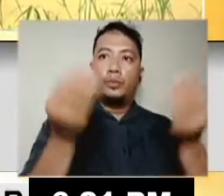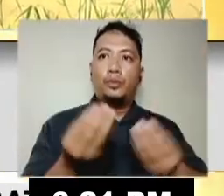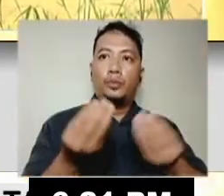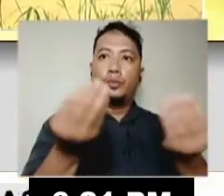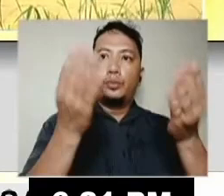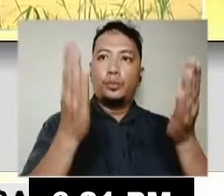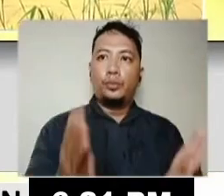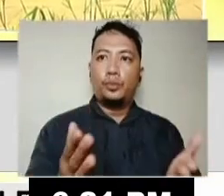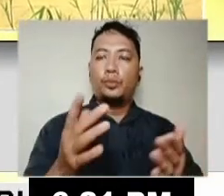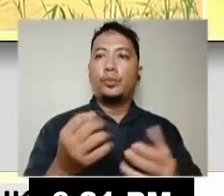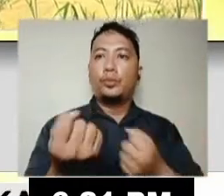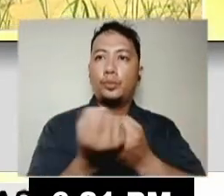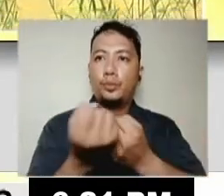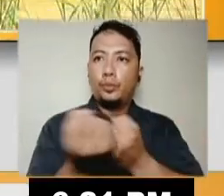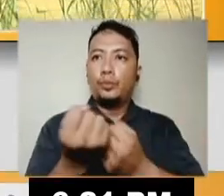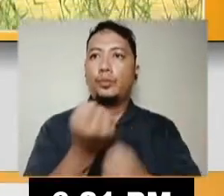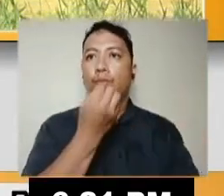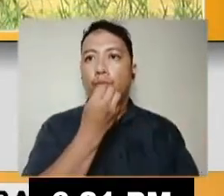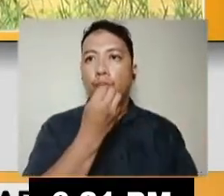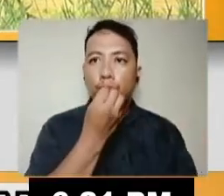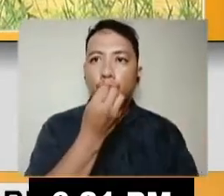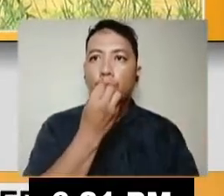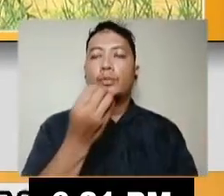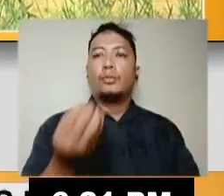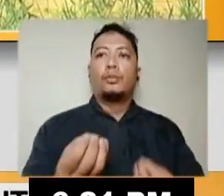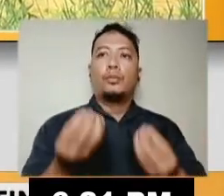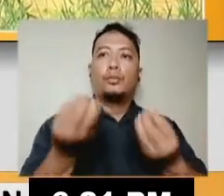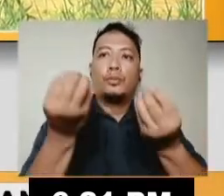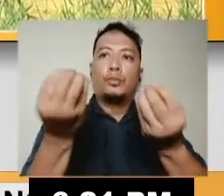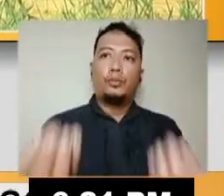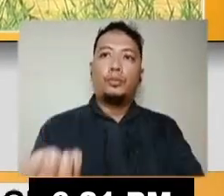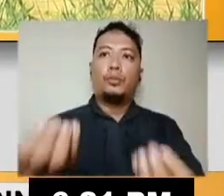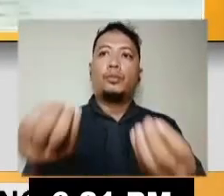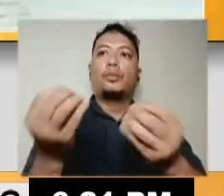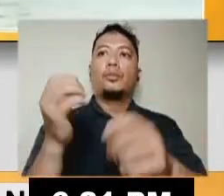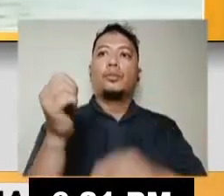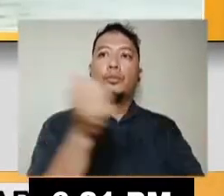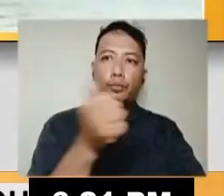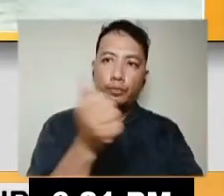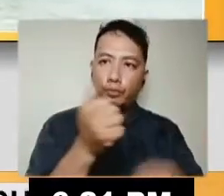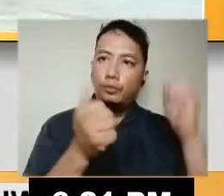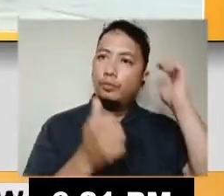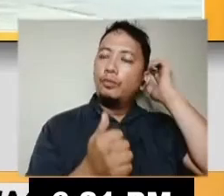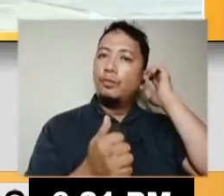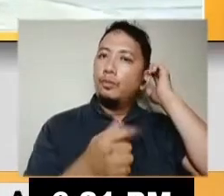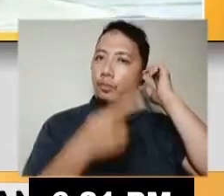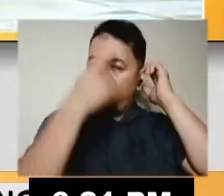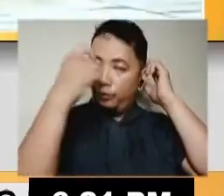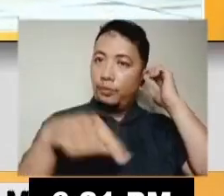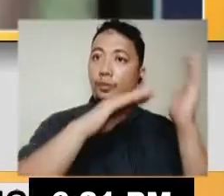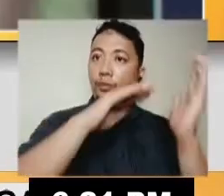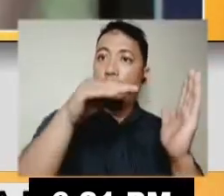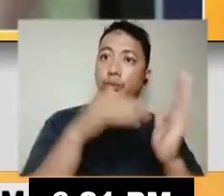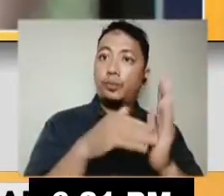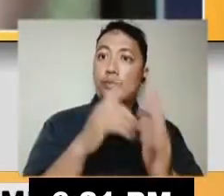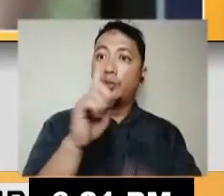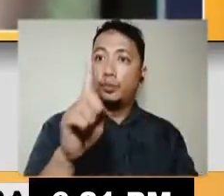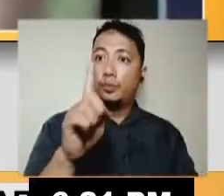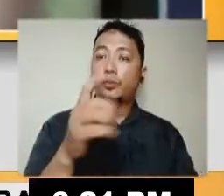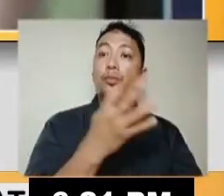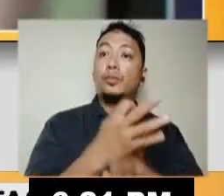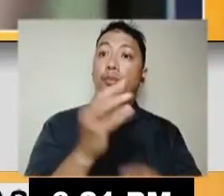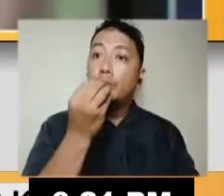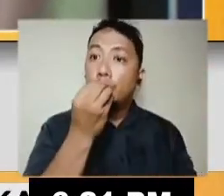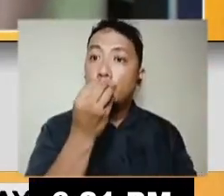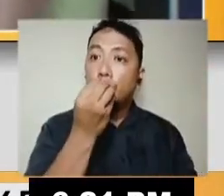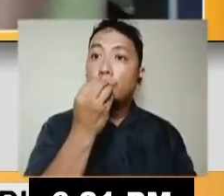pagkain, nagsusupply or nagbibigay ng transportasyon. Dahil dito po sa Central One, libre po yung pagkain ng mga empleyado at